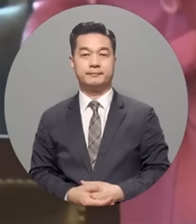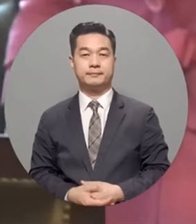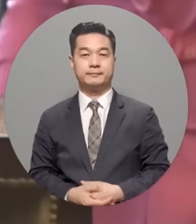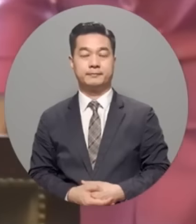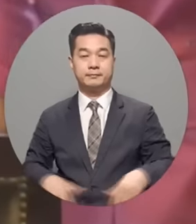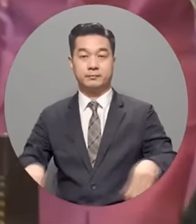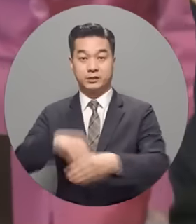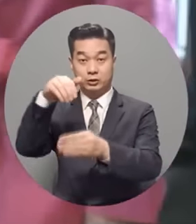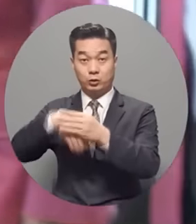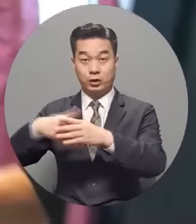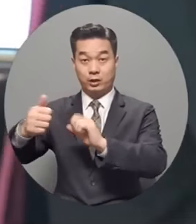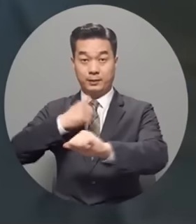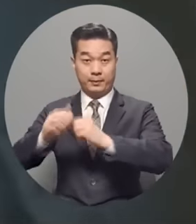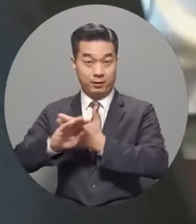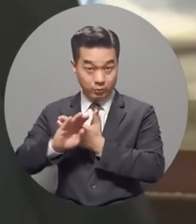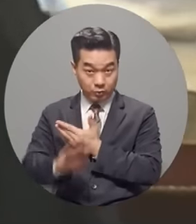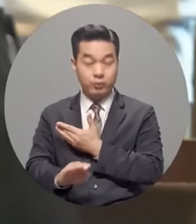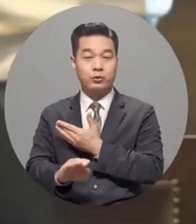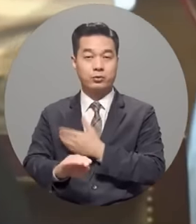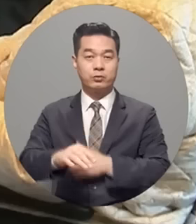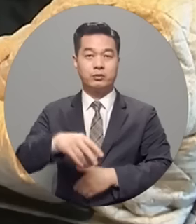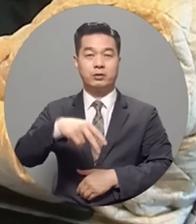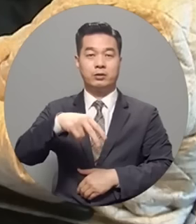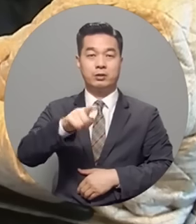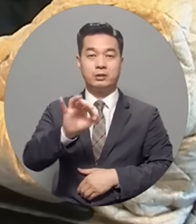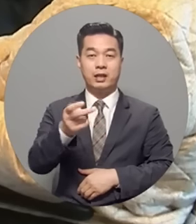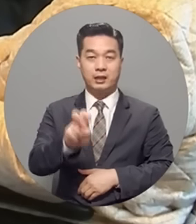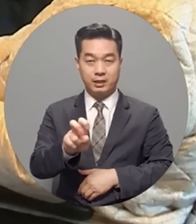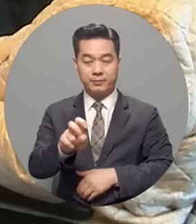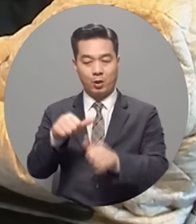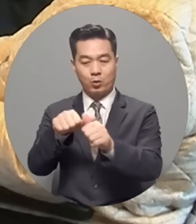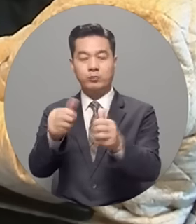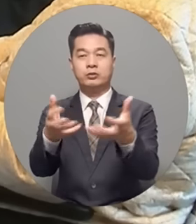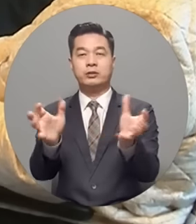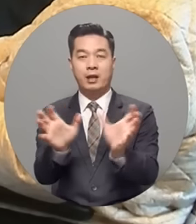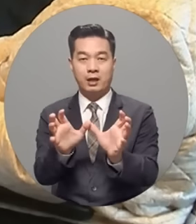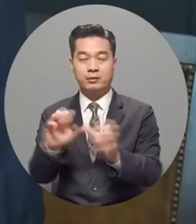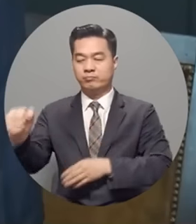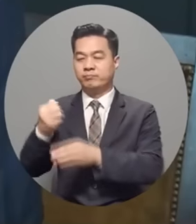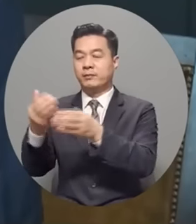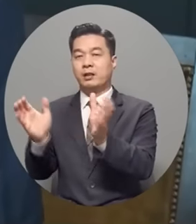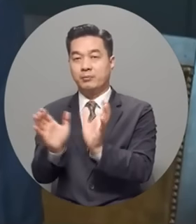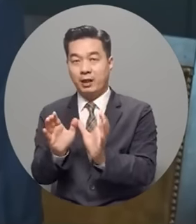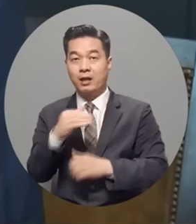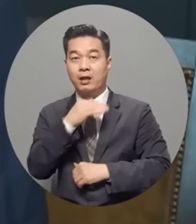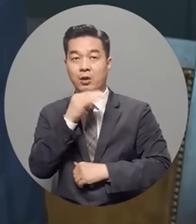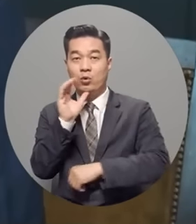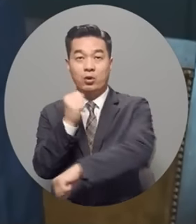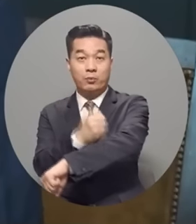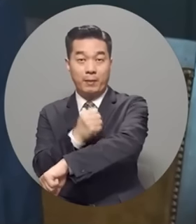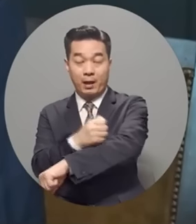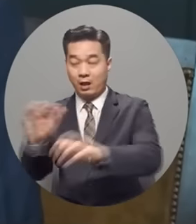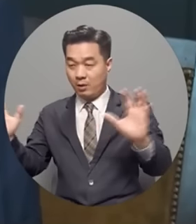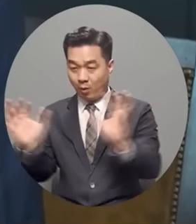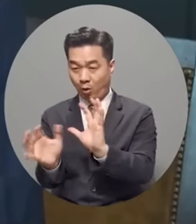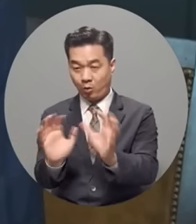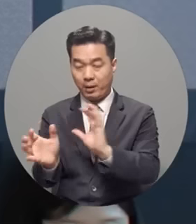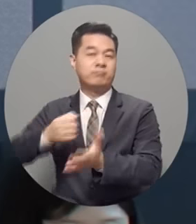총선 참패 후 열린 상임고문단 간담회. 국민의힘 원로들이 정부와 당을 향해 거침없이 비판을